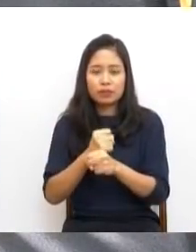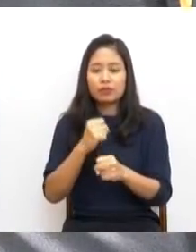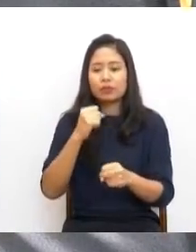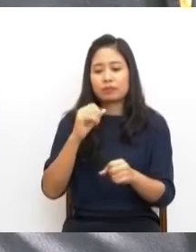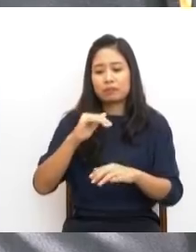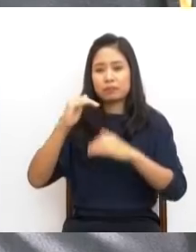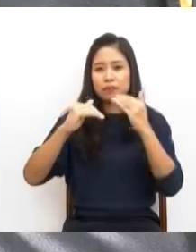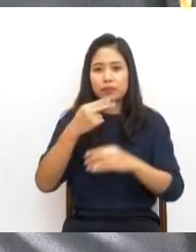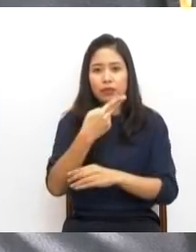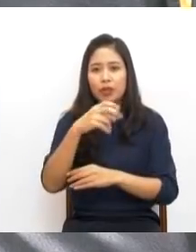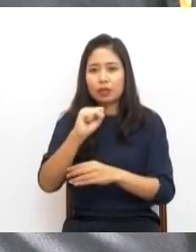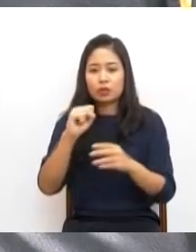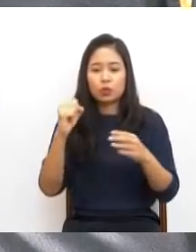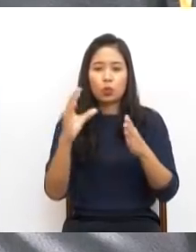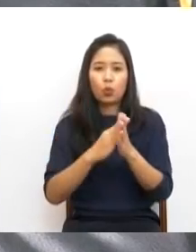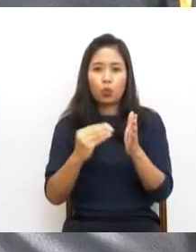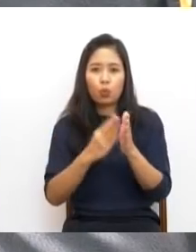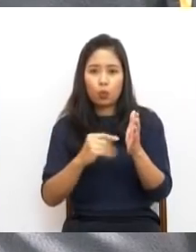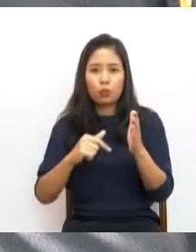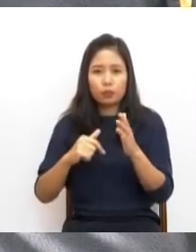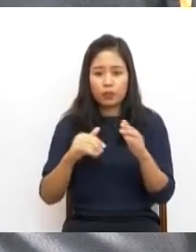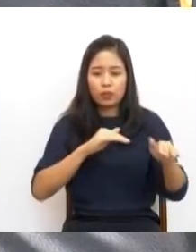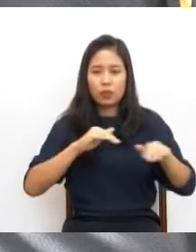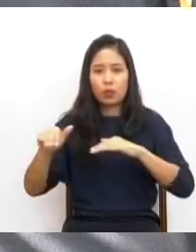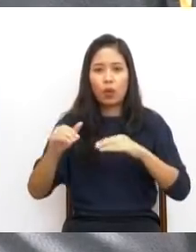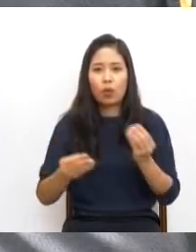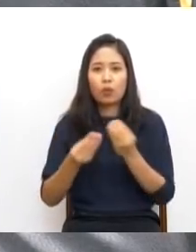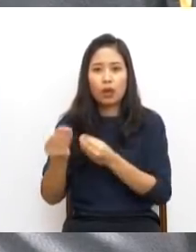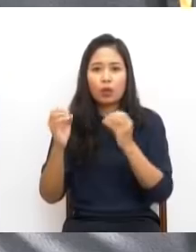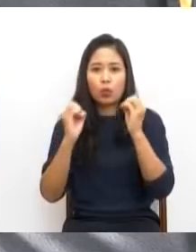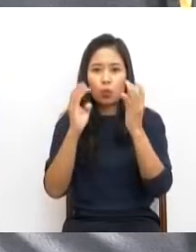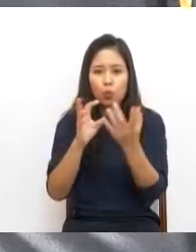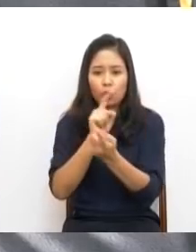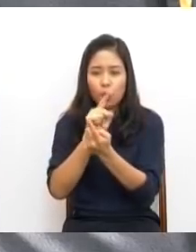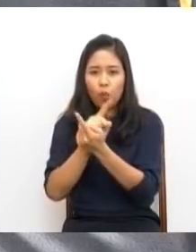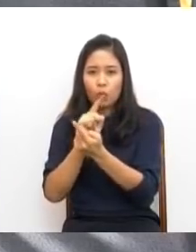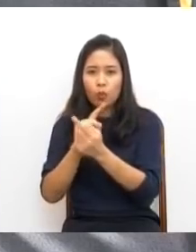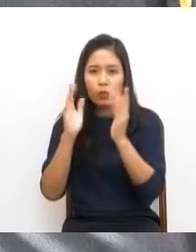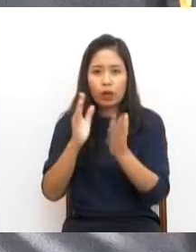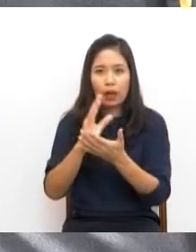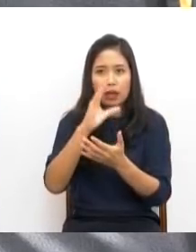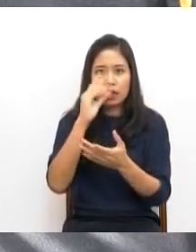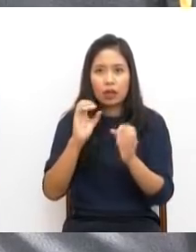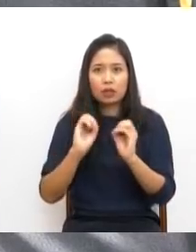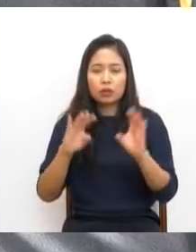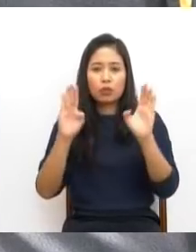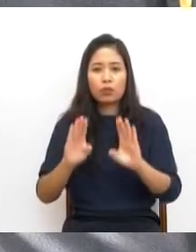ที่เป็นการอบรมเพื่อที่จะเตรียมความพร้อมคุณครูที่จะต้องไปเจอกับการเรียนการสอนในสิ่งต่างๆดังนั้นในปี